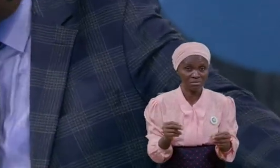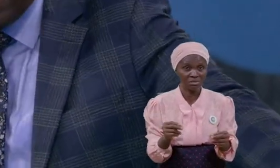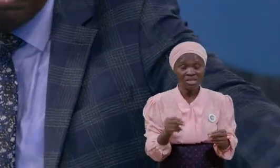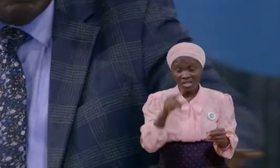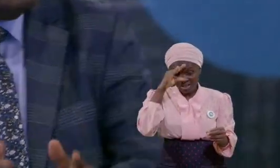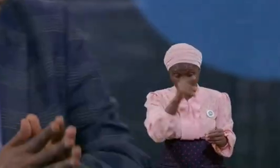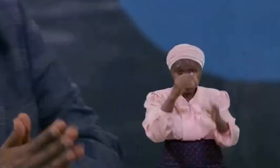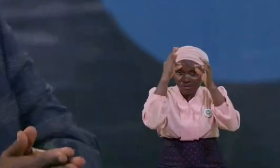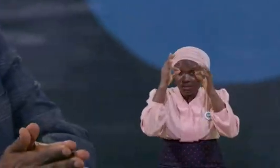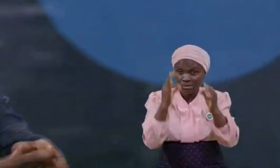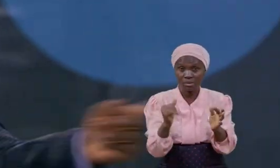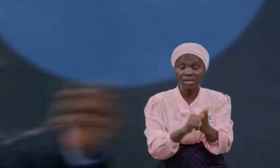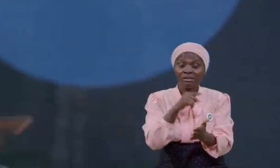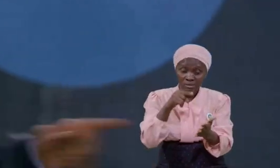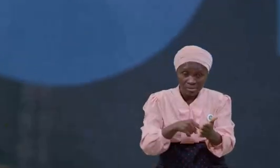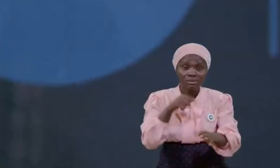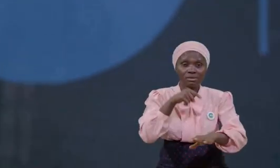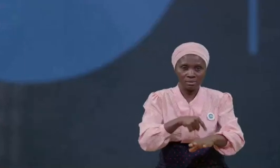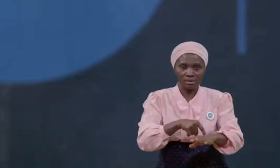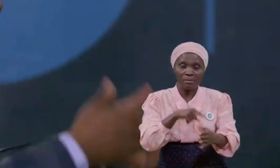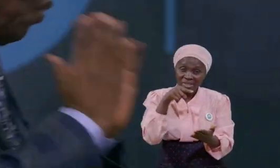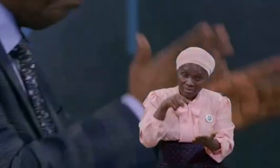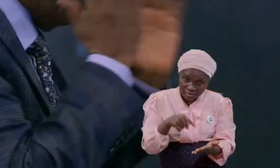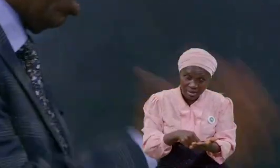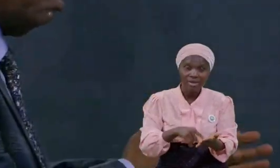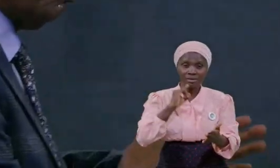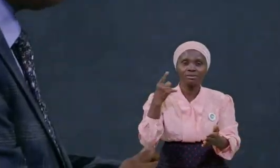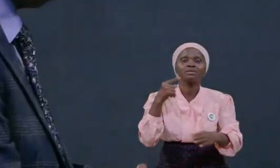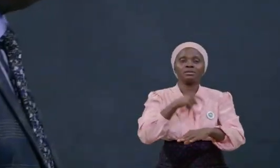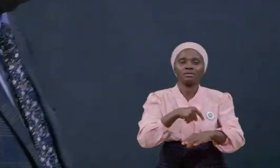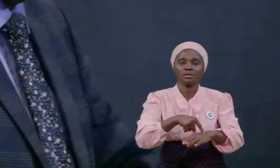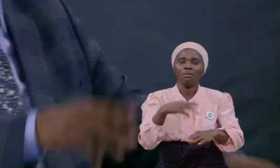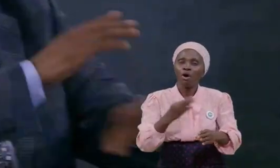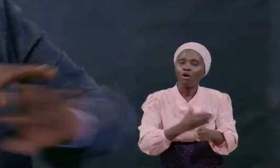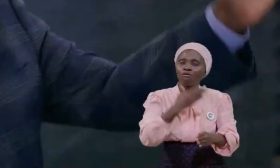conversion. Voici le moment. Le moment du changement correct.